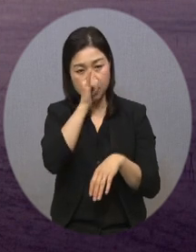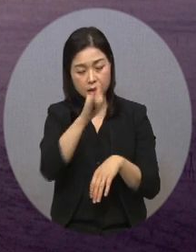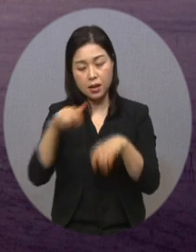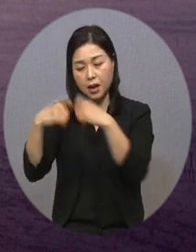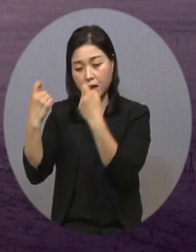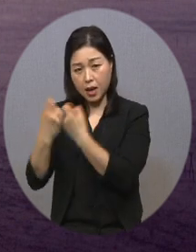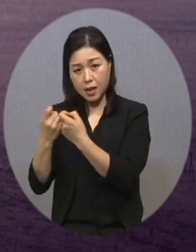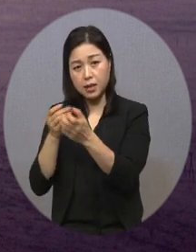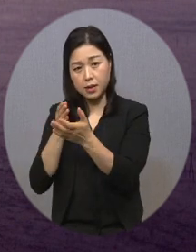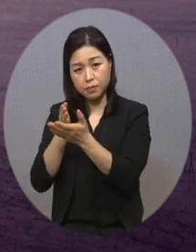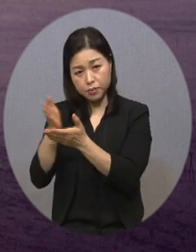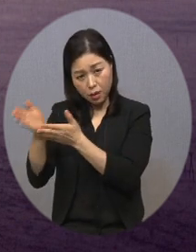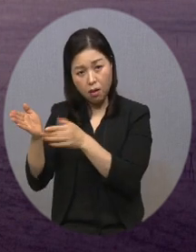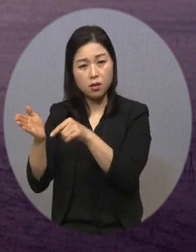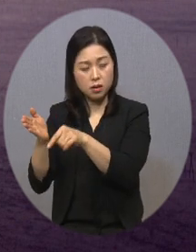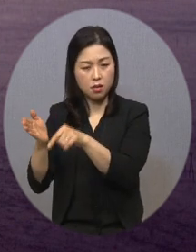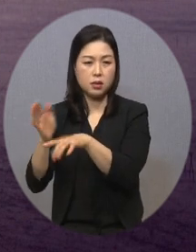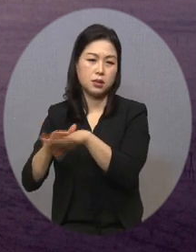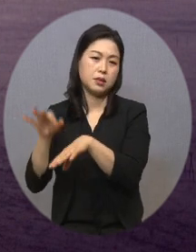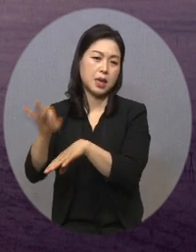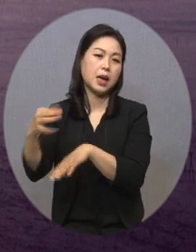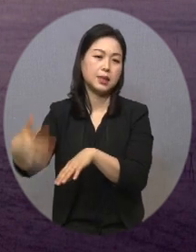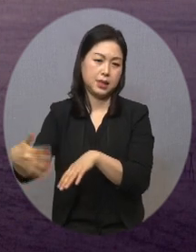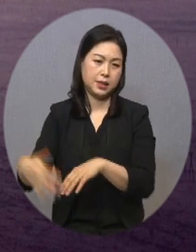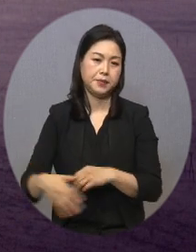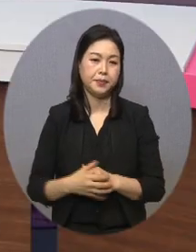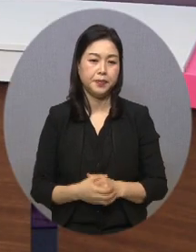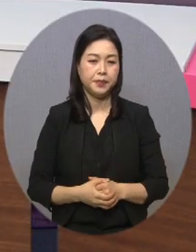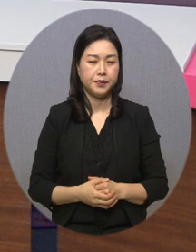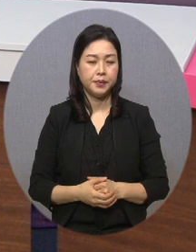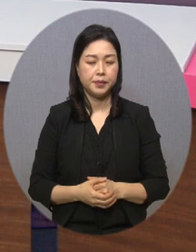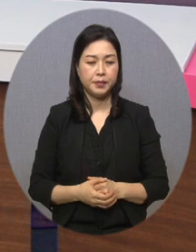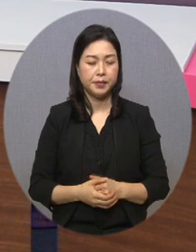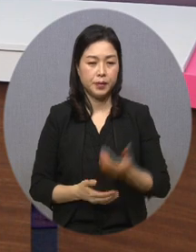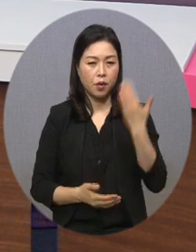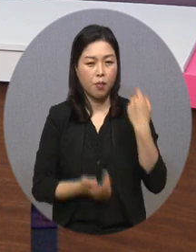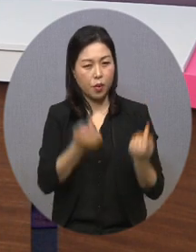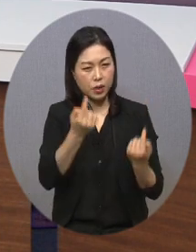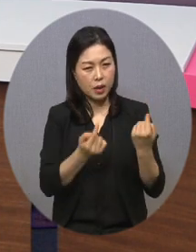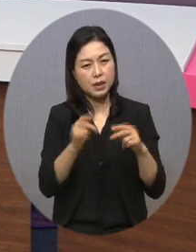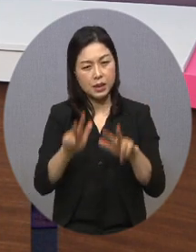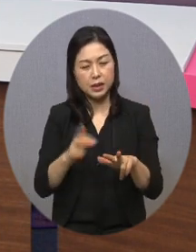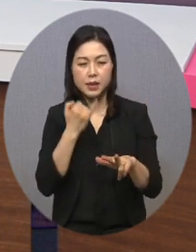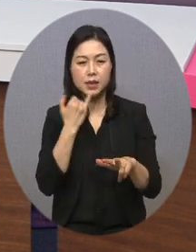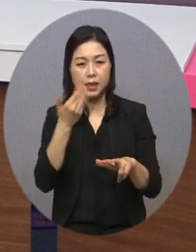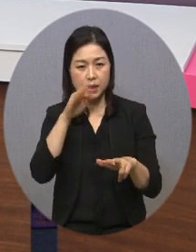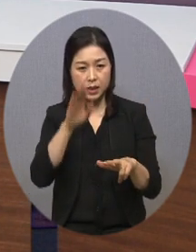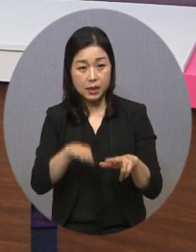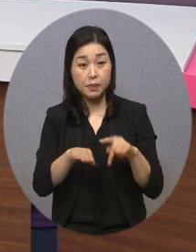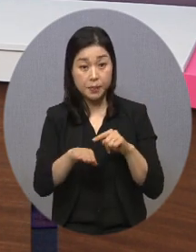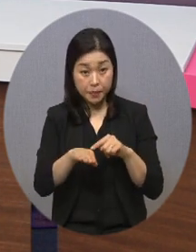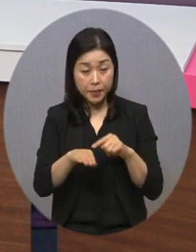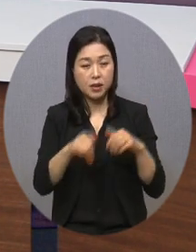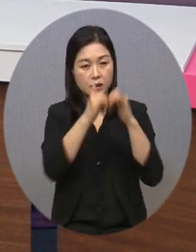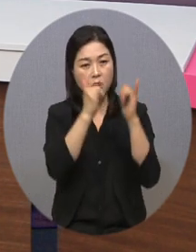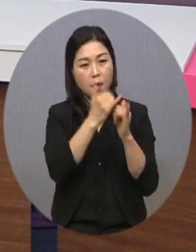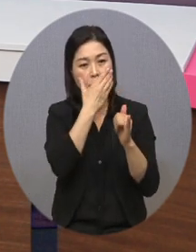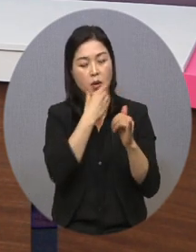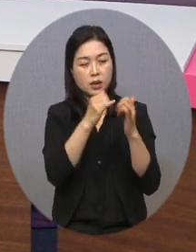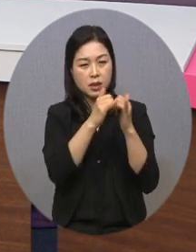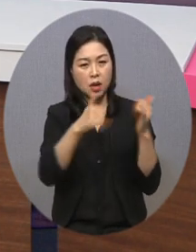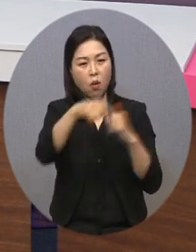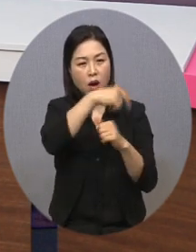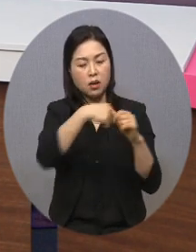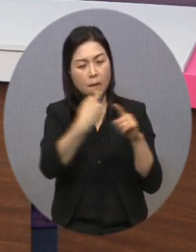영역에서는 아직 지급이 되고 있지 않습니다. 따라서 이전보다는 좀 더 나아졌지만은 근본적으로 사회복지사 처우